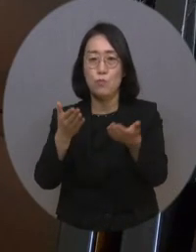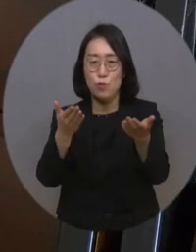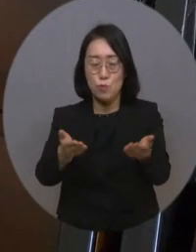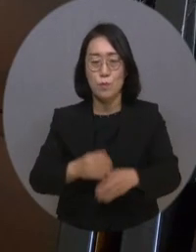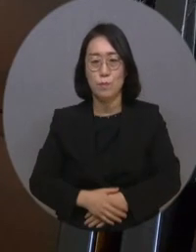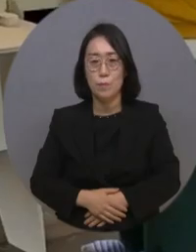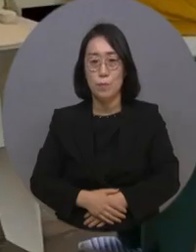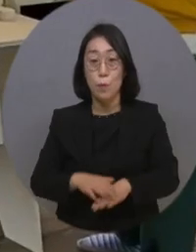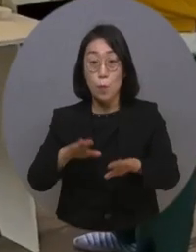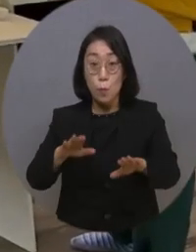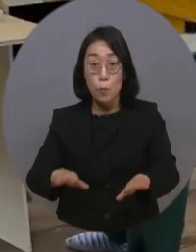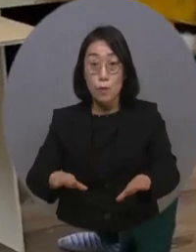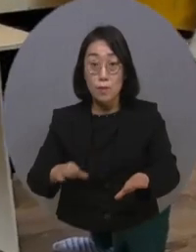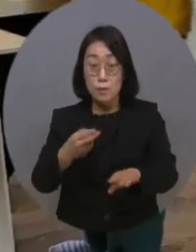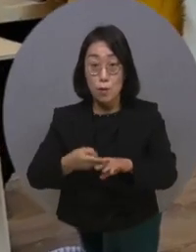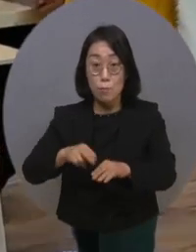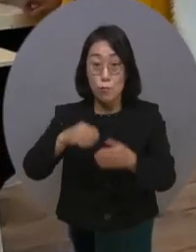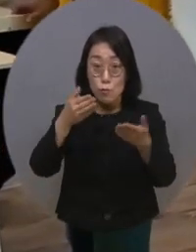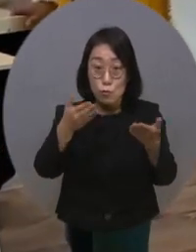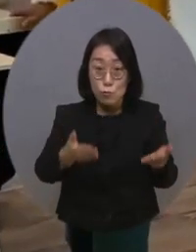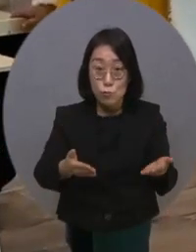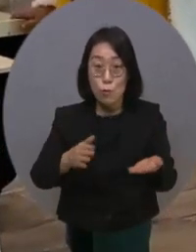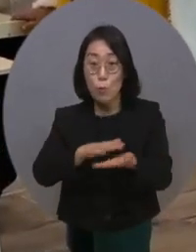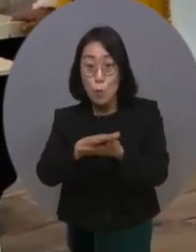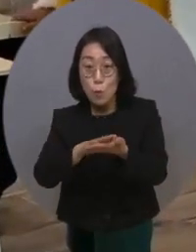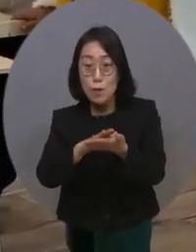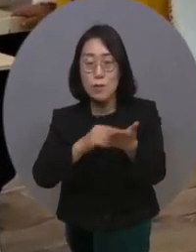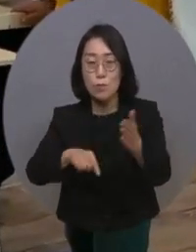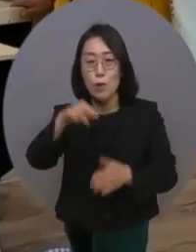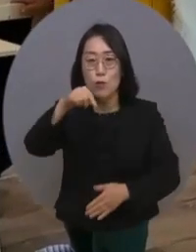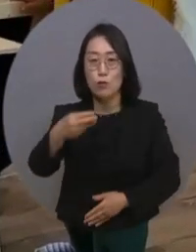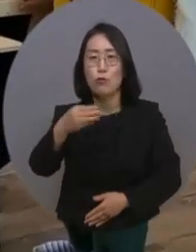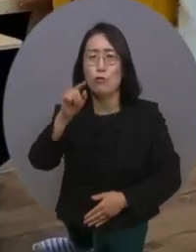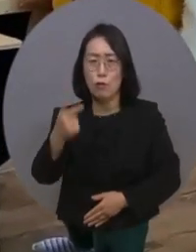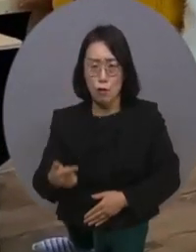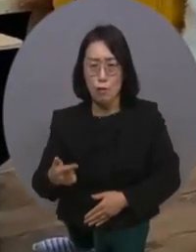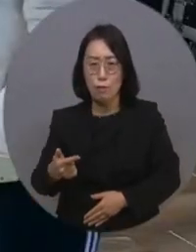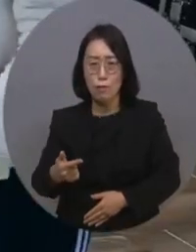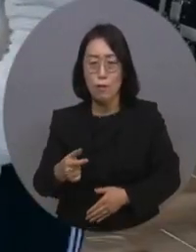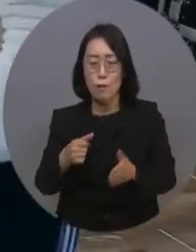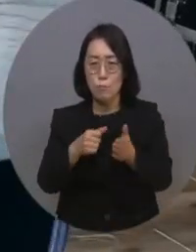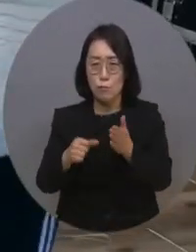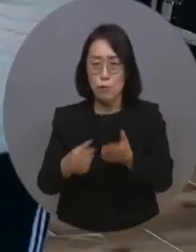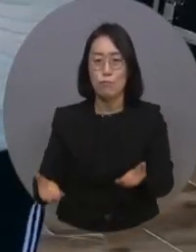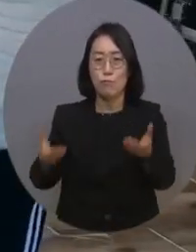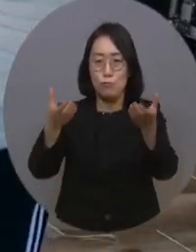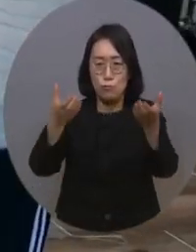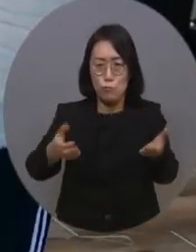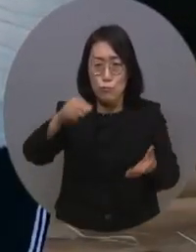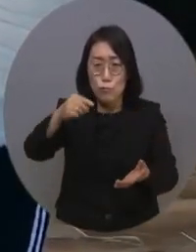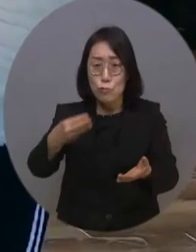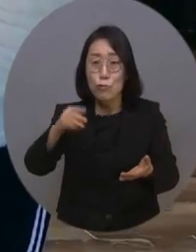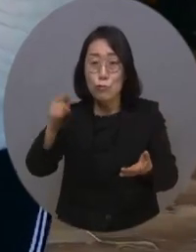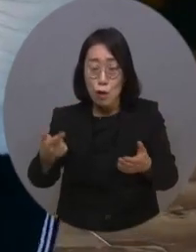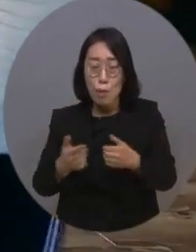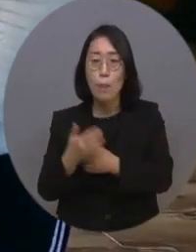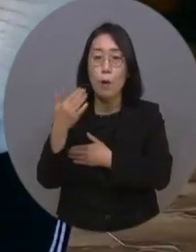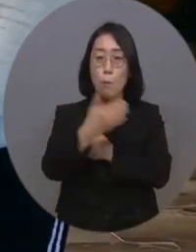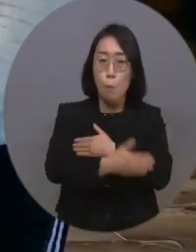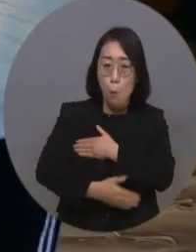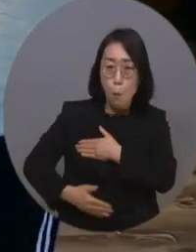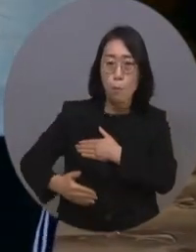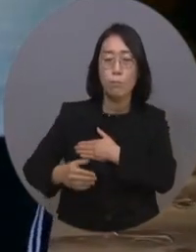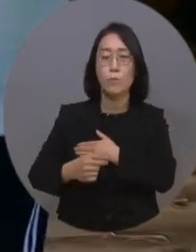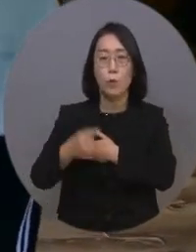이번에는 그들의 여과 활동을 지원하기 위한 슐런 장비를 기부했습니다 슐런은 신체활동은